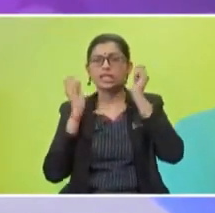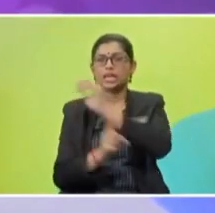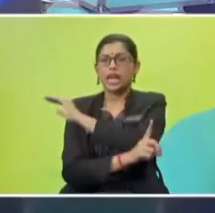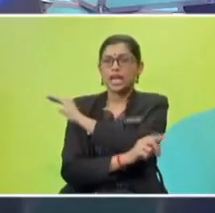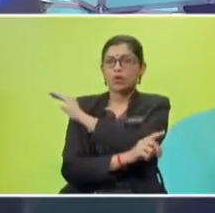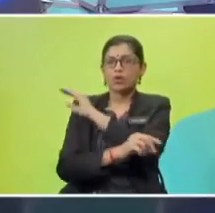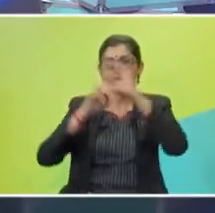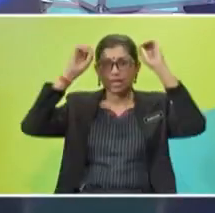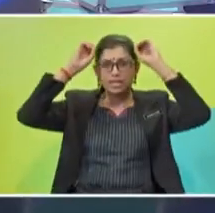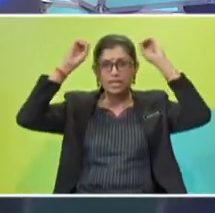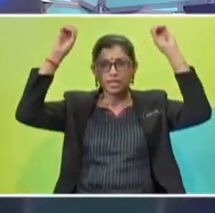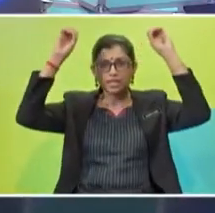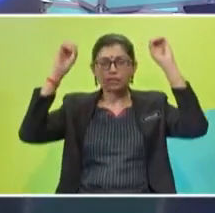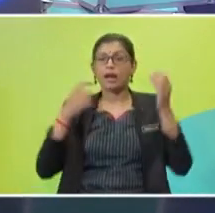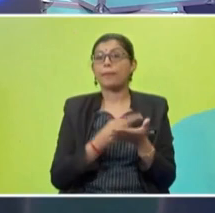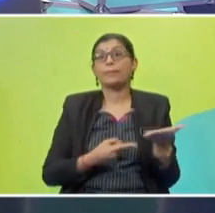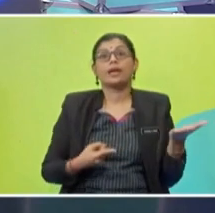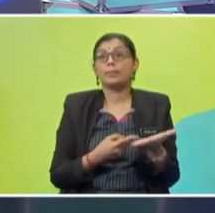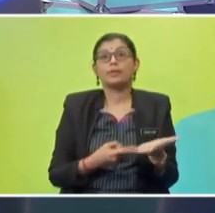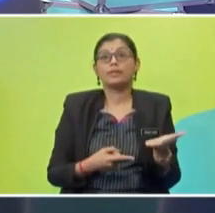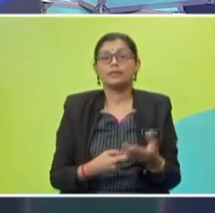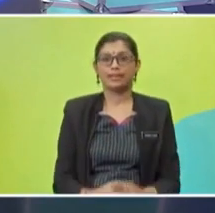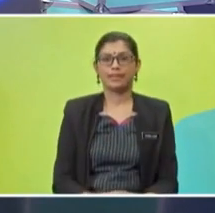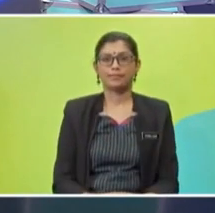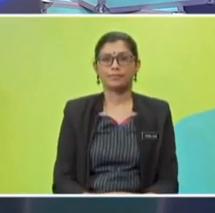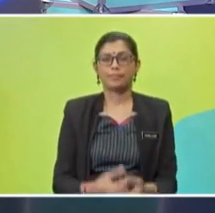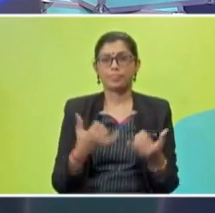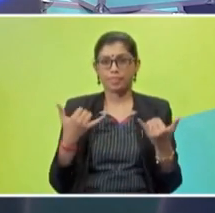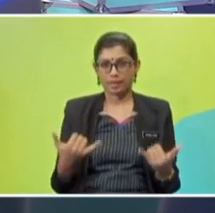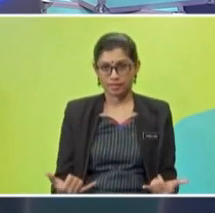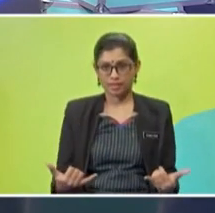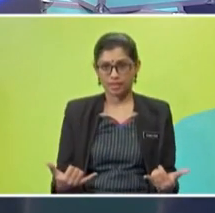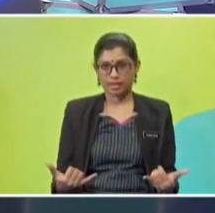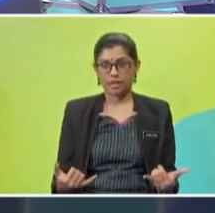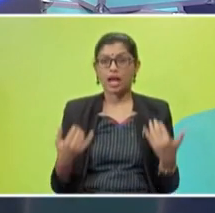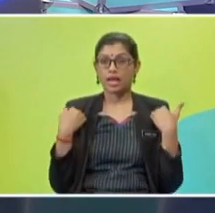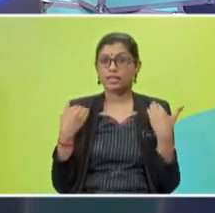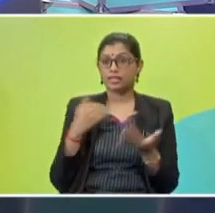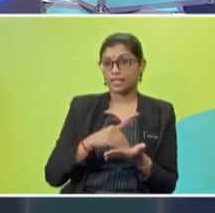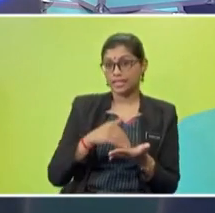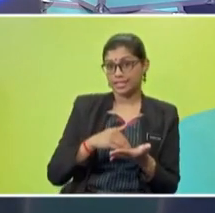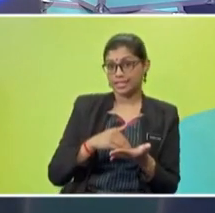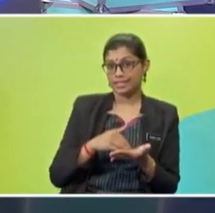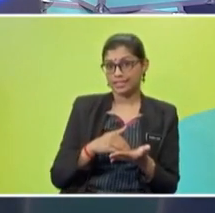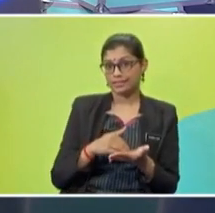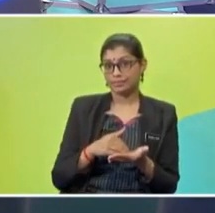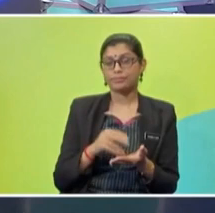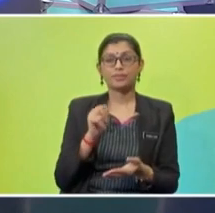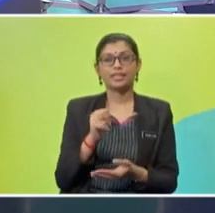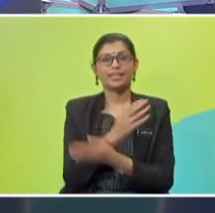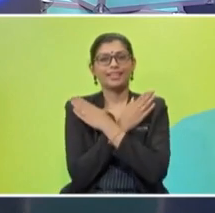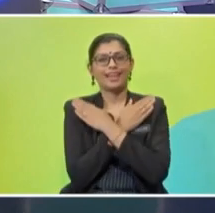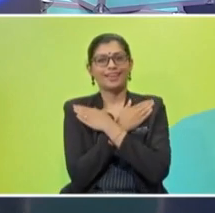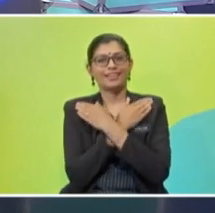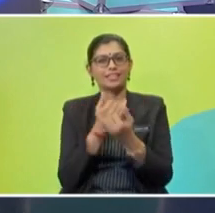Oke kasih untuk segmen ini cukup dari dalam ada lagi ketika kita kabur cepat sini tapi sekarang kita